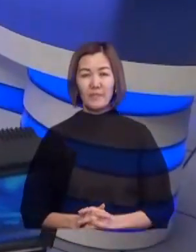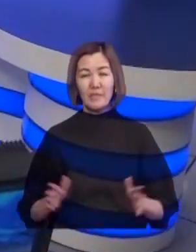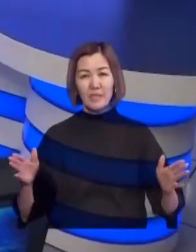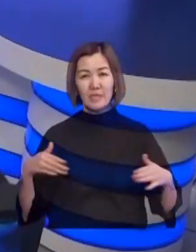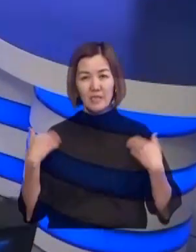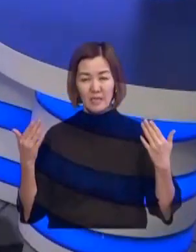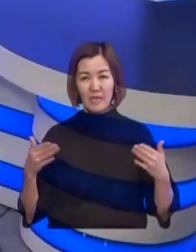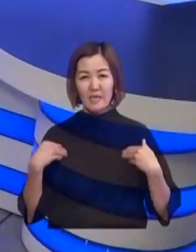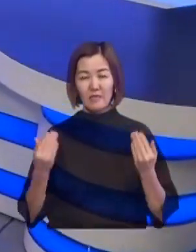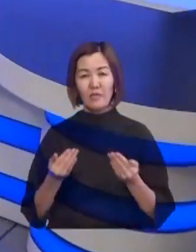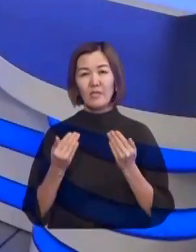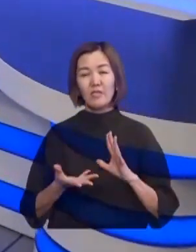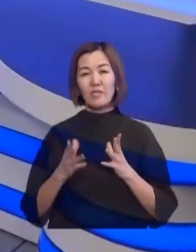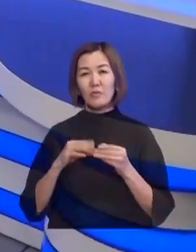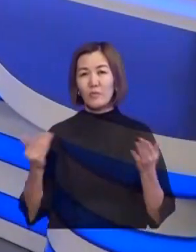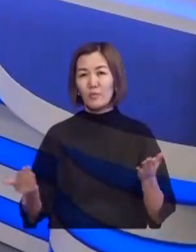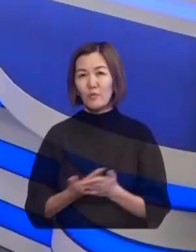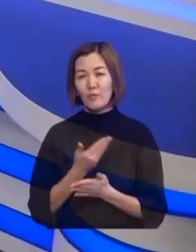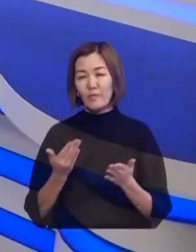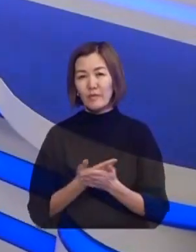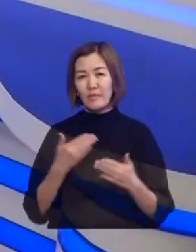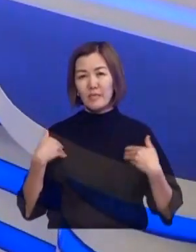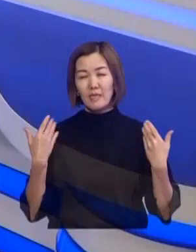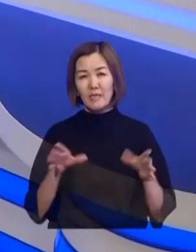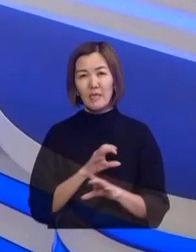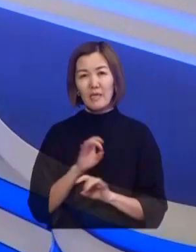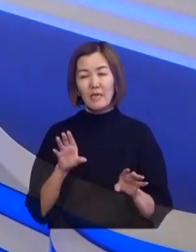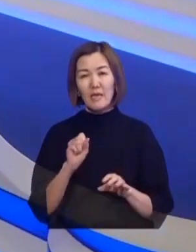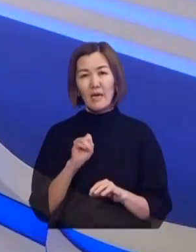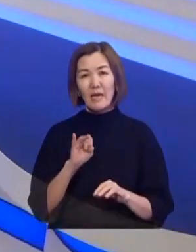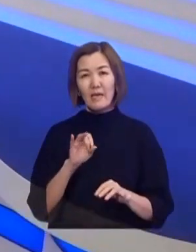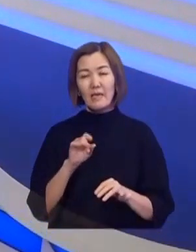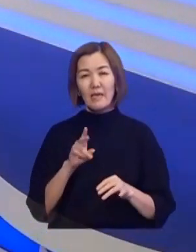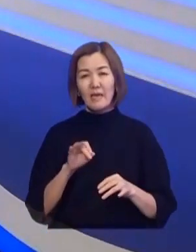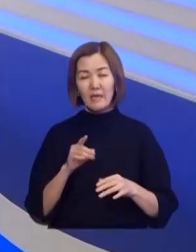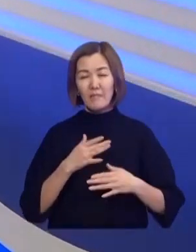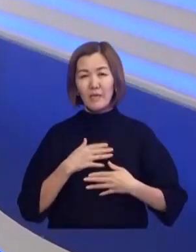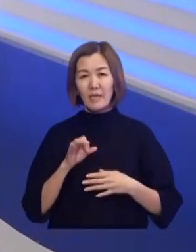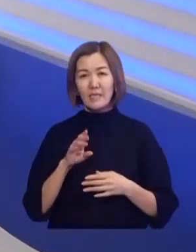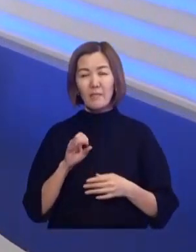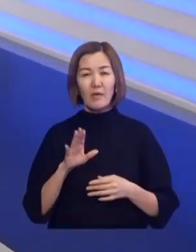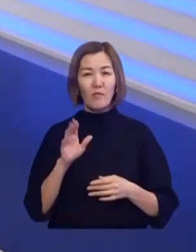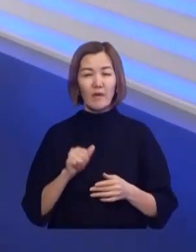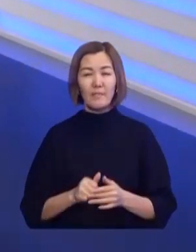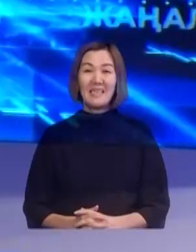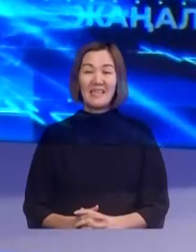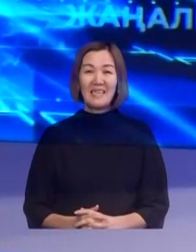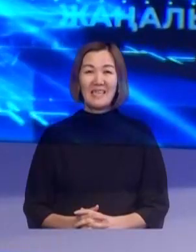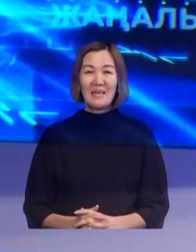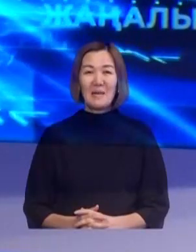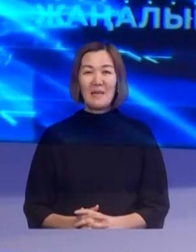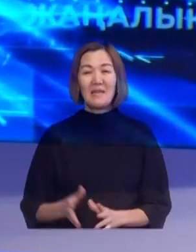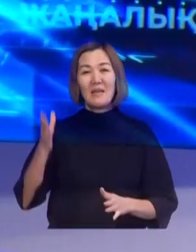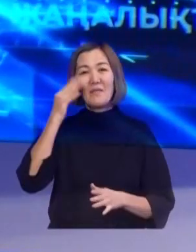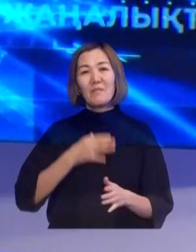Здравствуйте! Вы смотрите новости на телеканале ЖТСУ. В студии прямого эфира Айгерим Купаева. Сурдоперевод Айгуль Стамбековой.